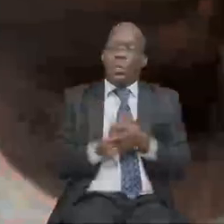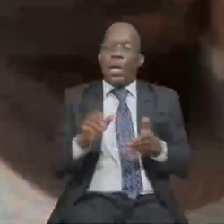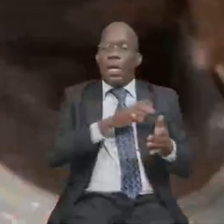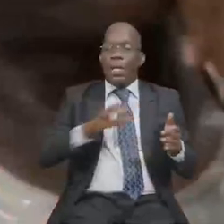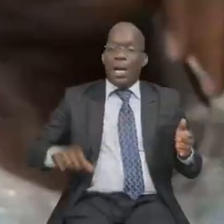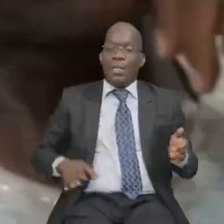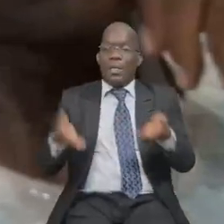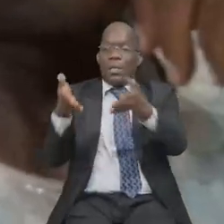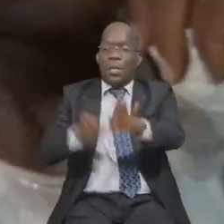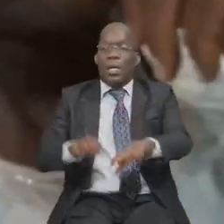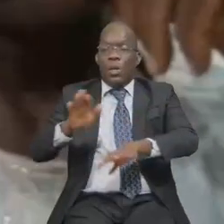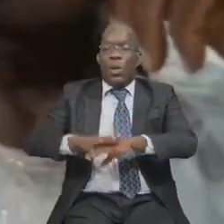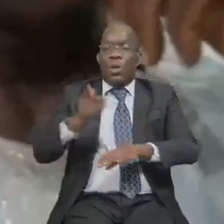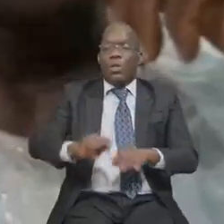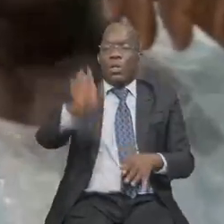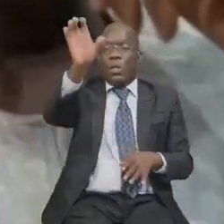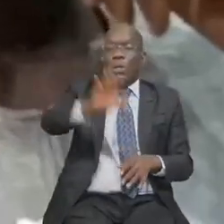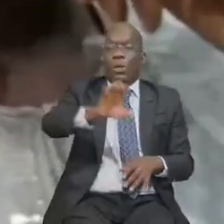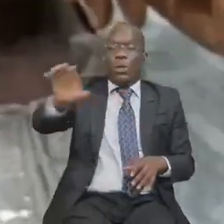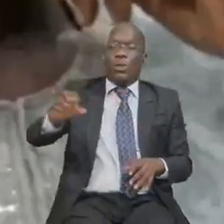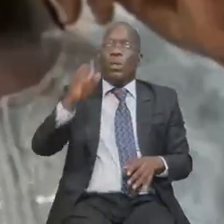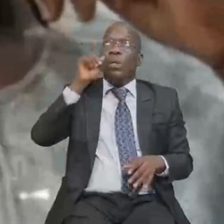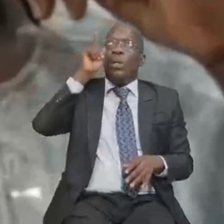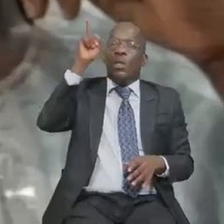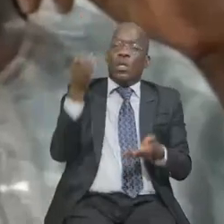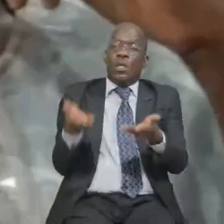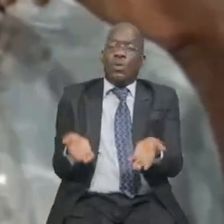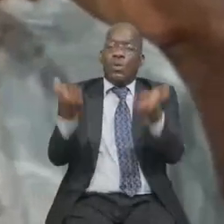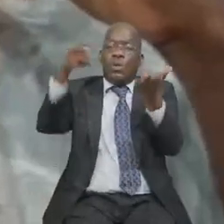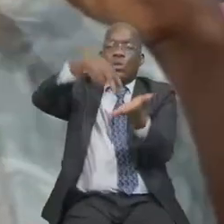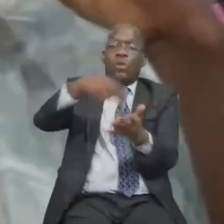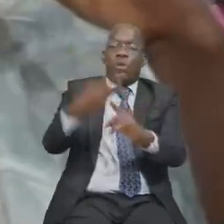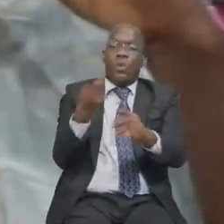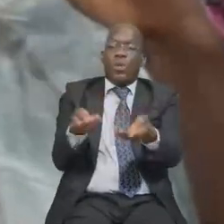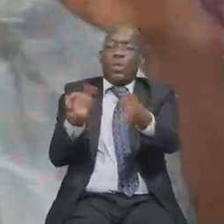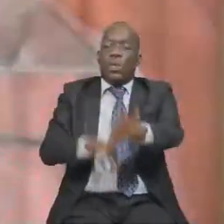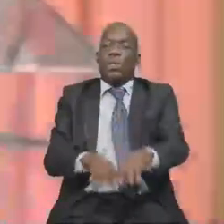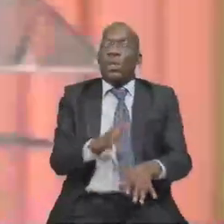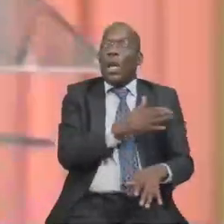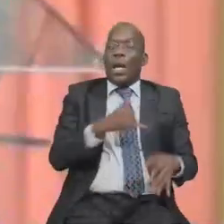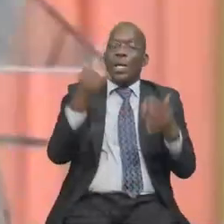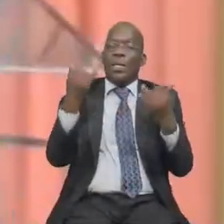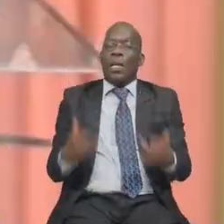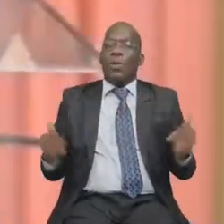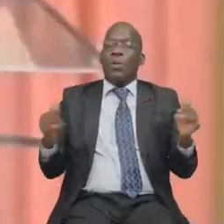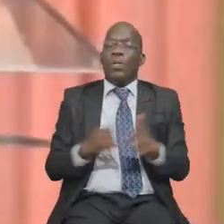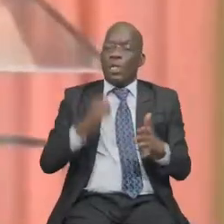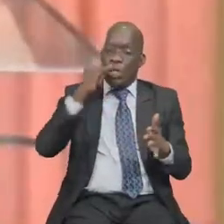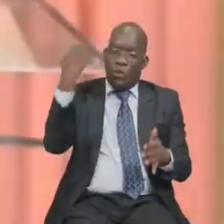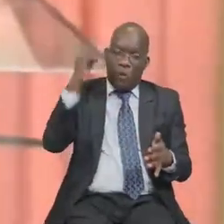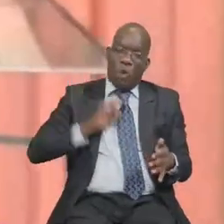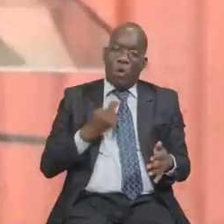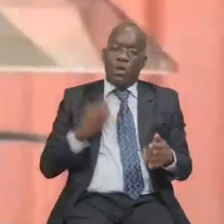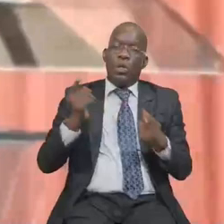la croix. Il est ressuscité des morts. Et c'est maintenant, il nous revient de